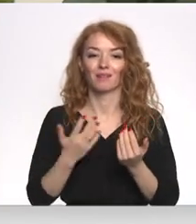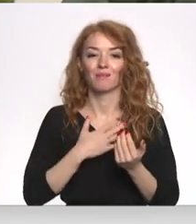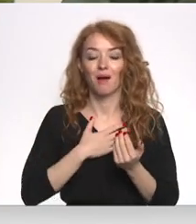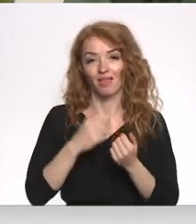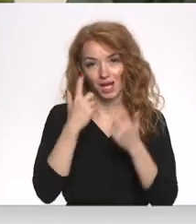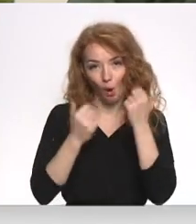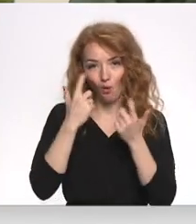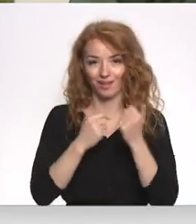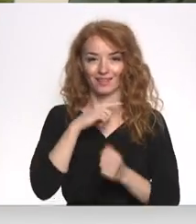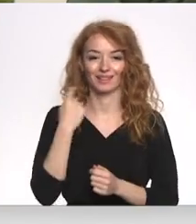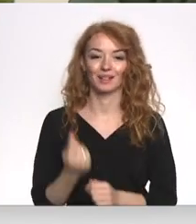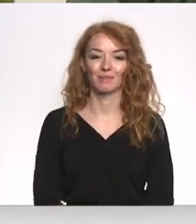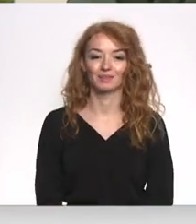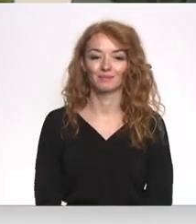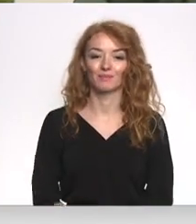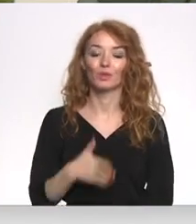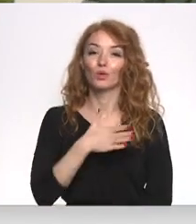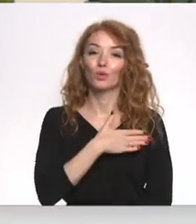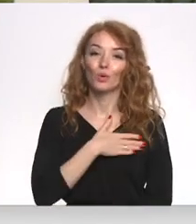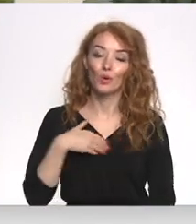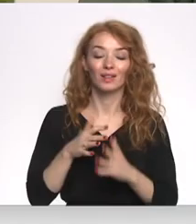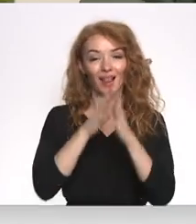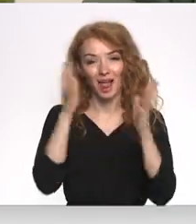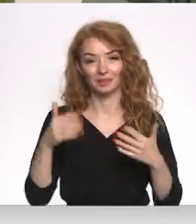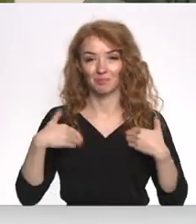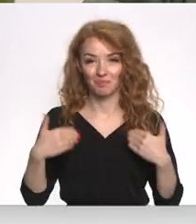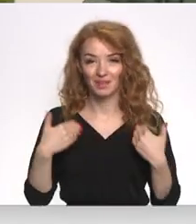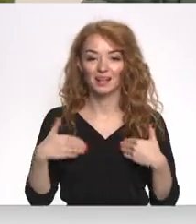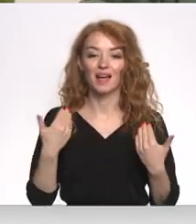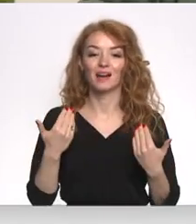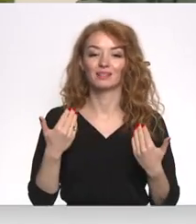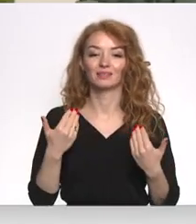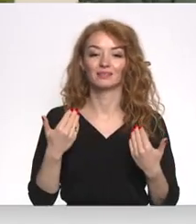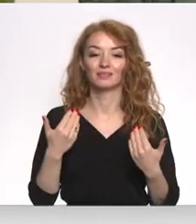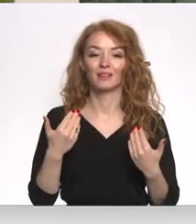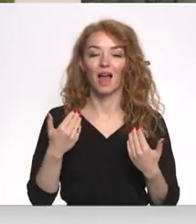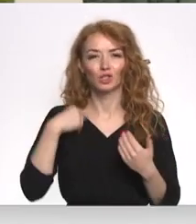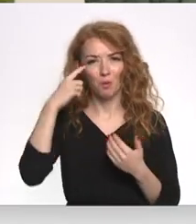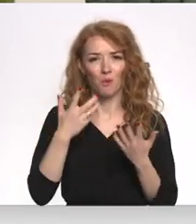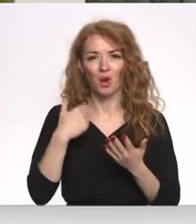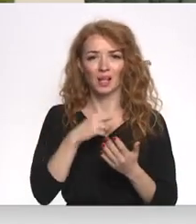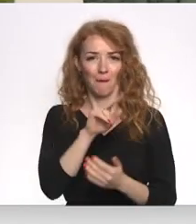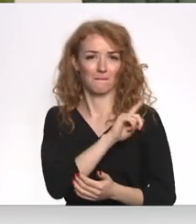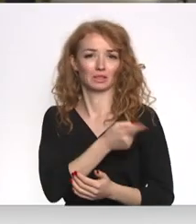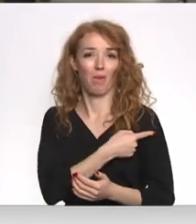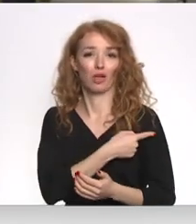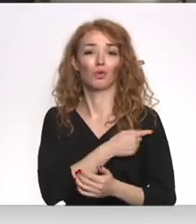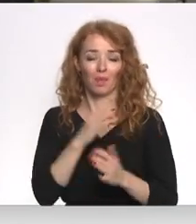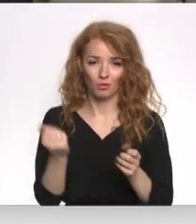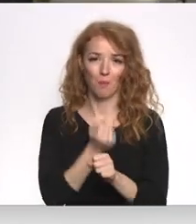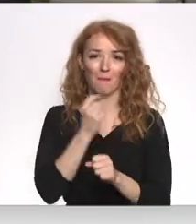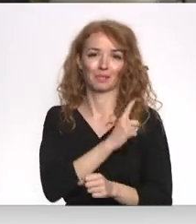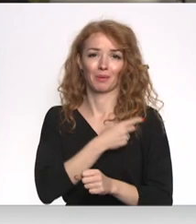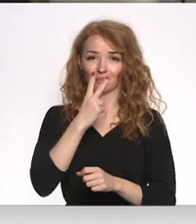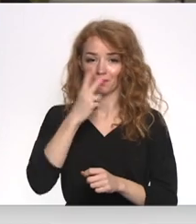raudat gribas. Ļoti liels prieks. Domāju, ka nenodzīvošu, bet nodzīvoju. Šobrīd mēs